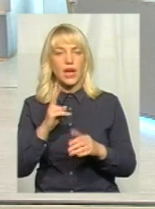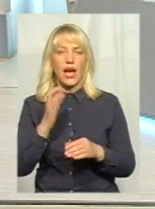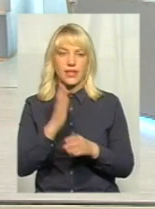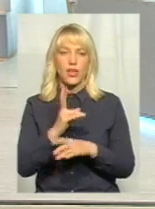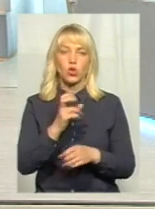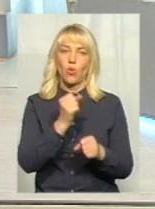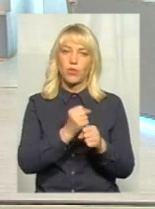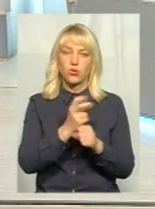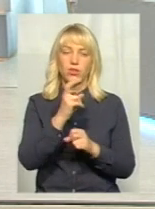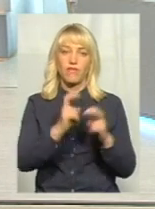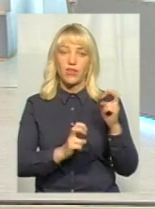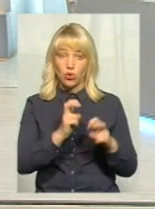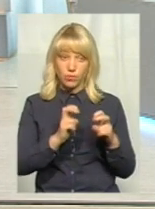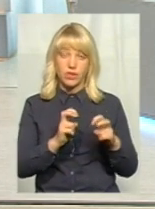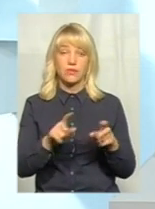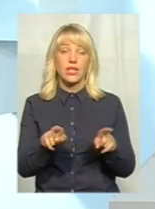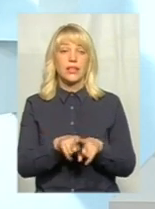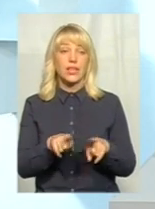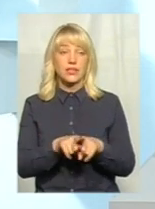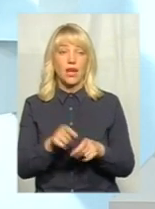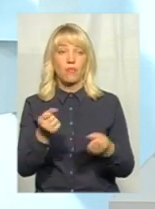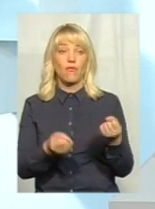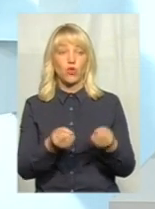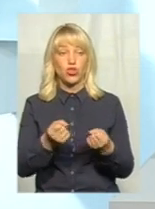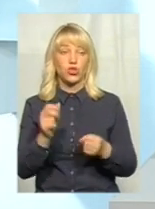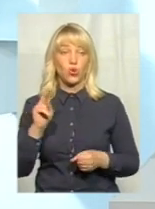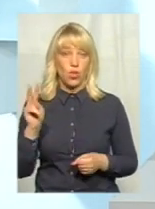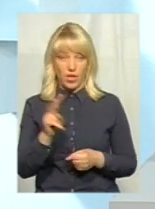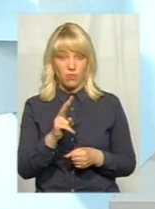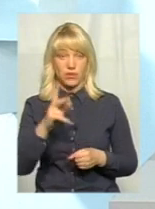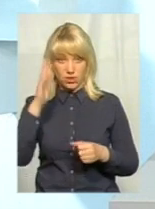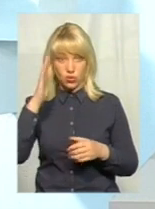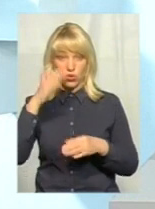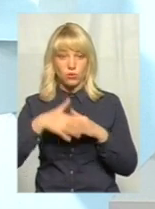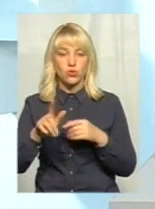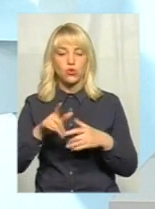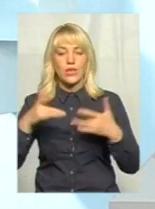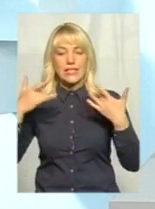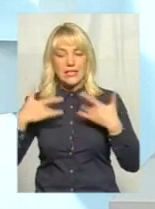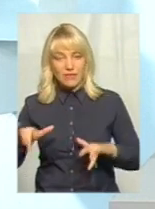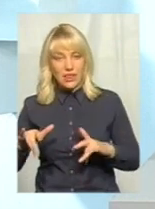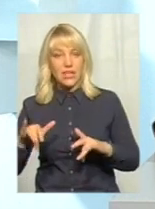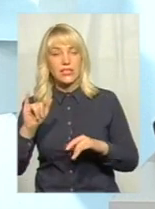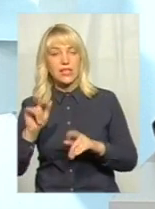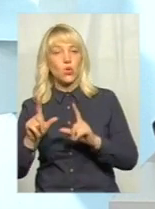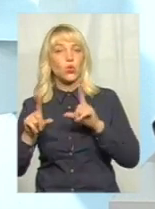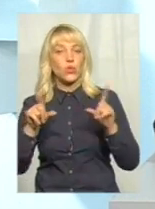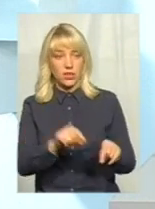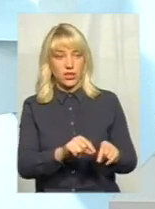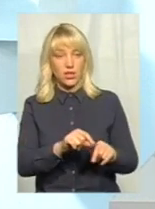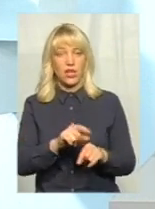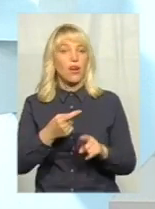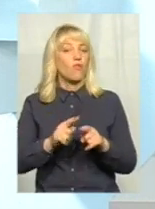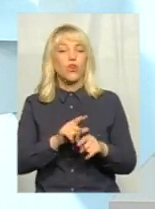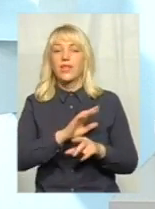на виробництві, працюючи так само, ці водії в тролейбусі, вони ж звільнились і уїхали. Вони не звільнились, прийшли в центр